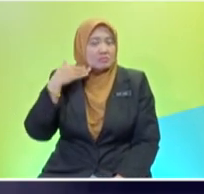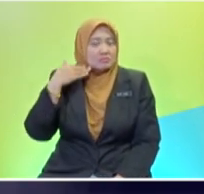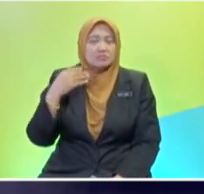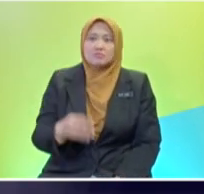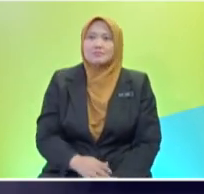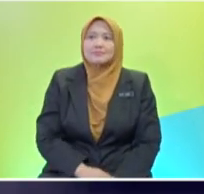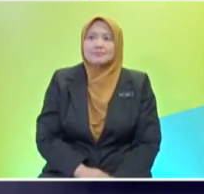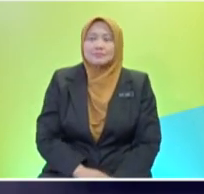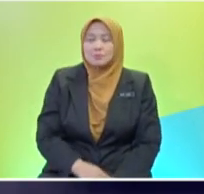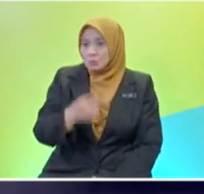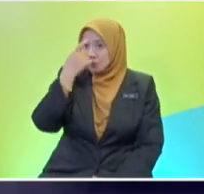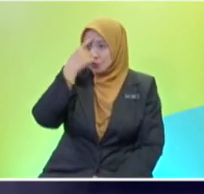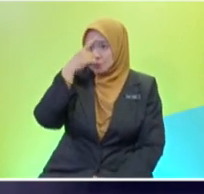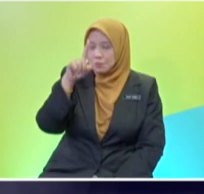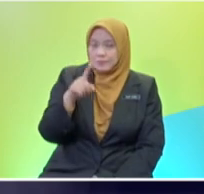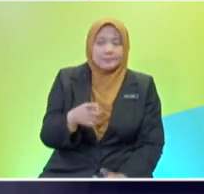untuk yang